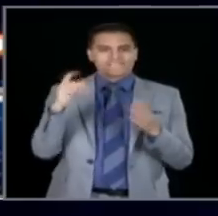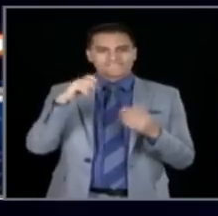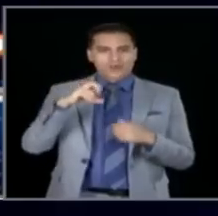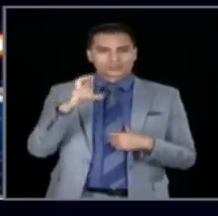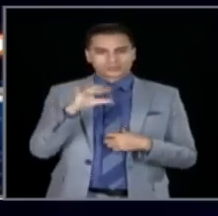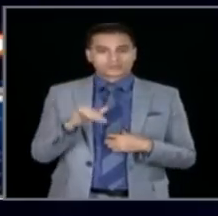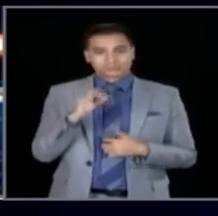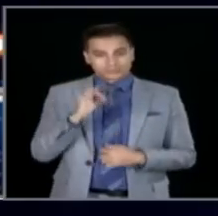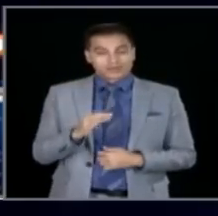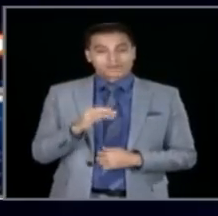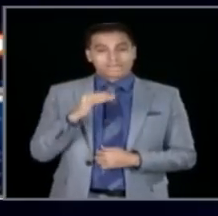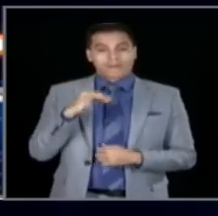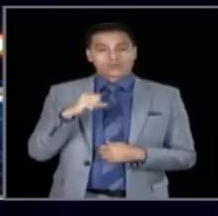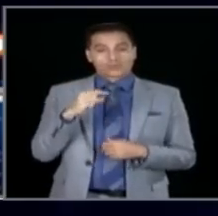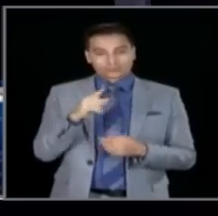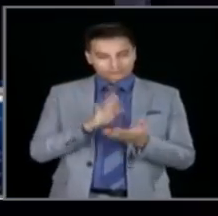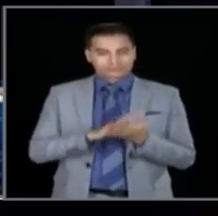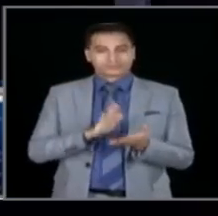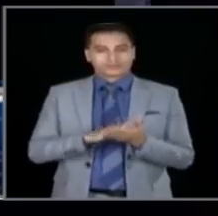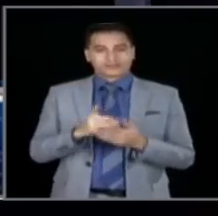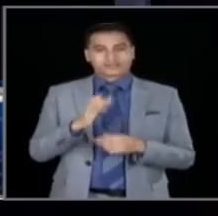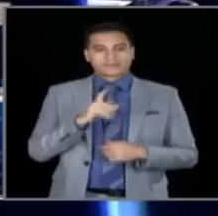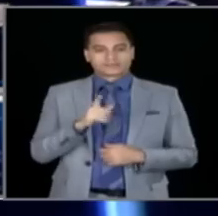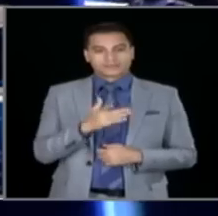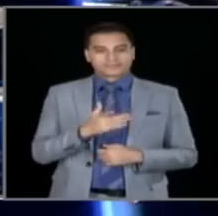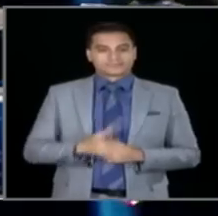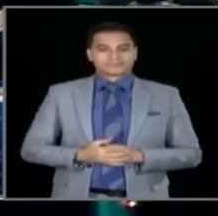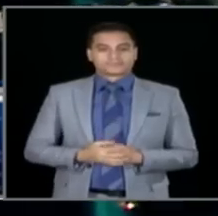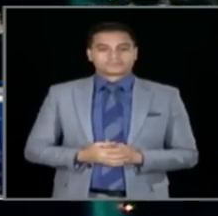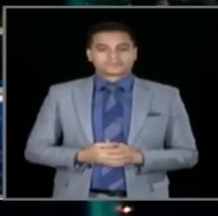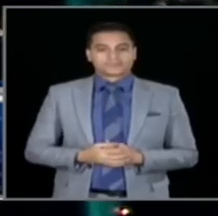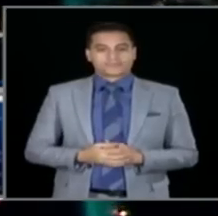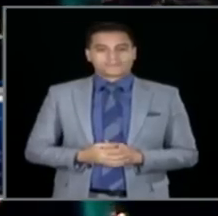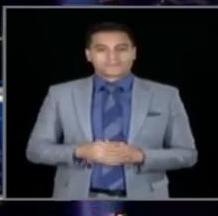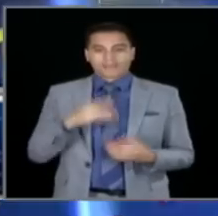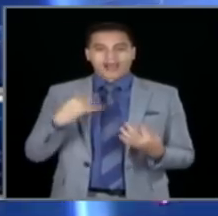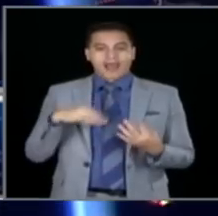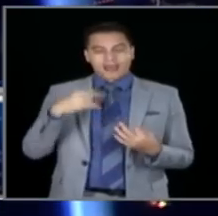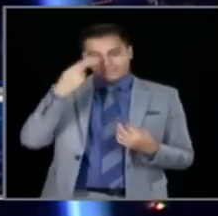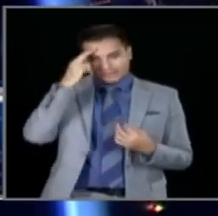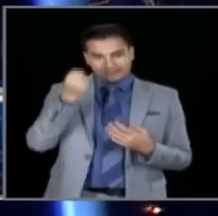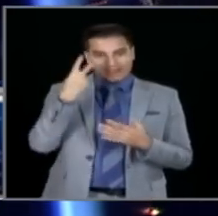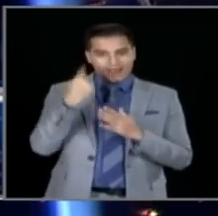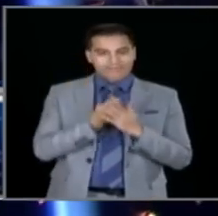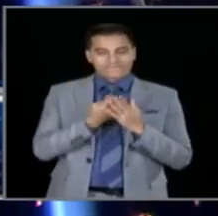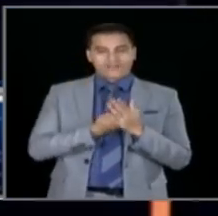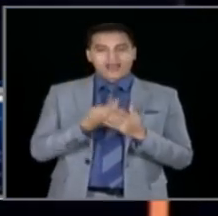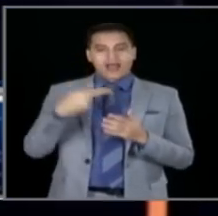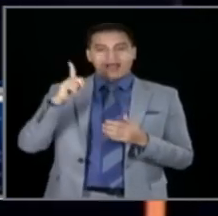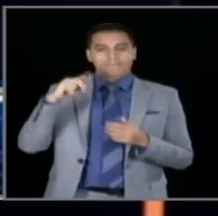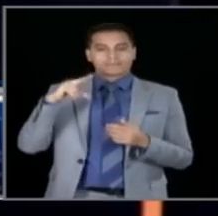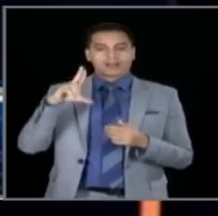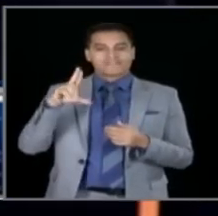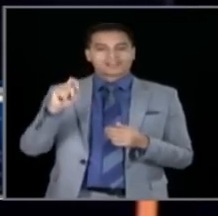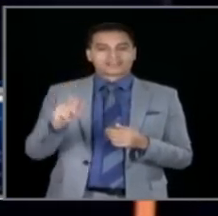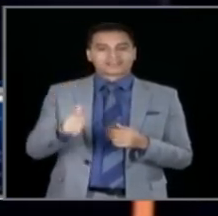محمد فوزي. محمود برافو عليك، إجابة صحيحة. من ألحان وتأليف عبد الفتاح